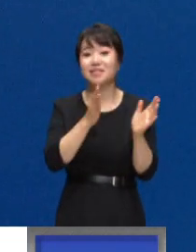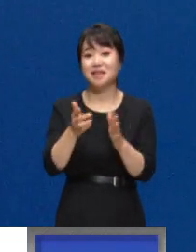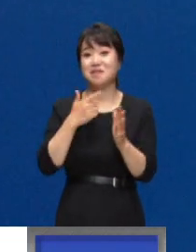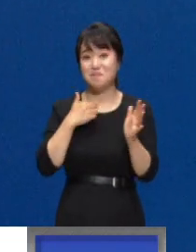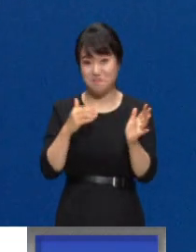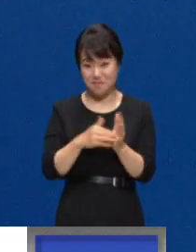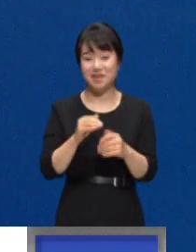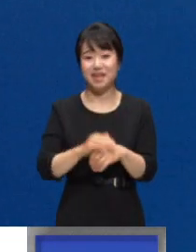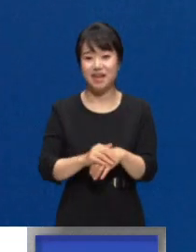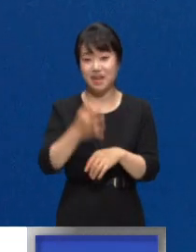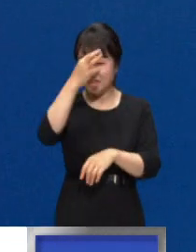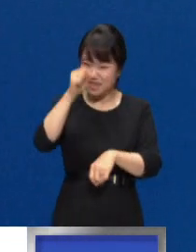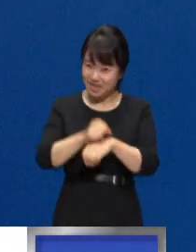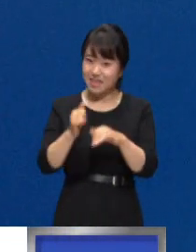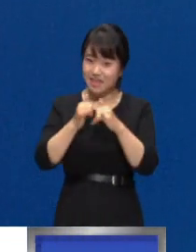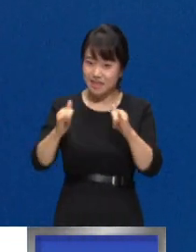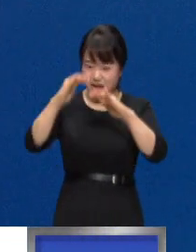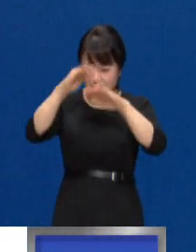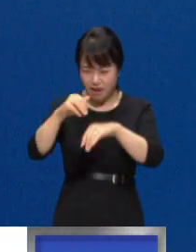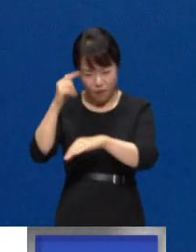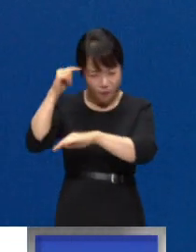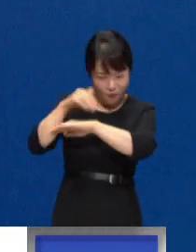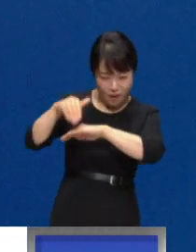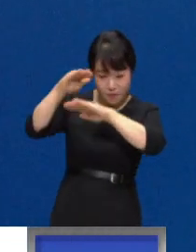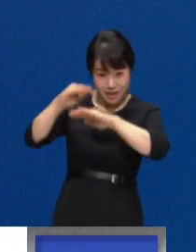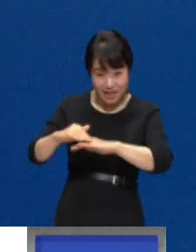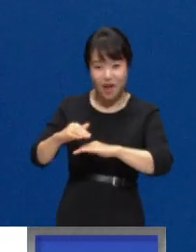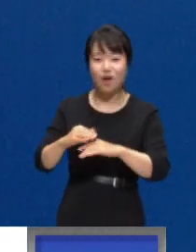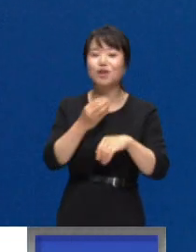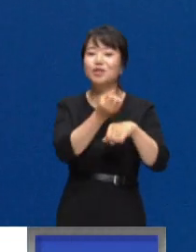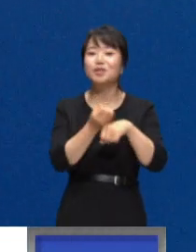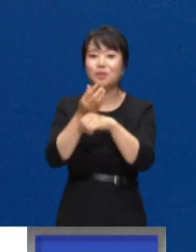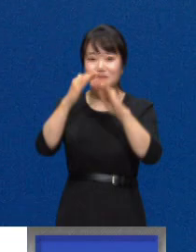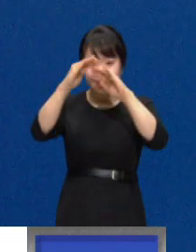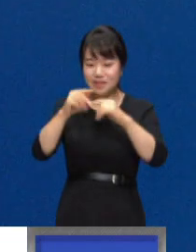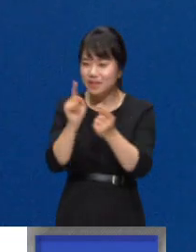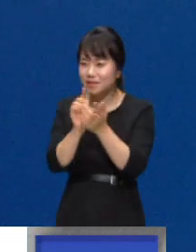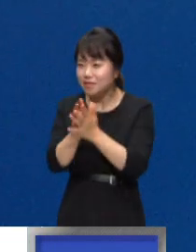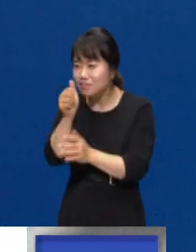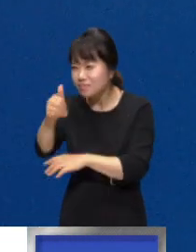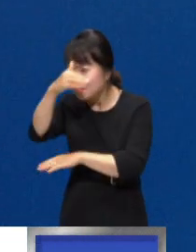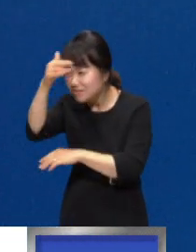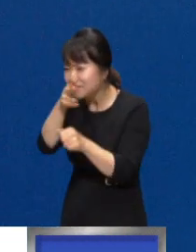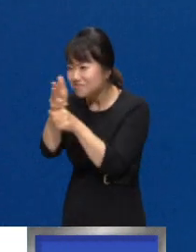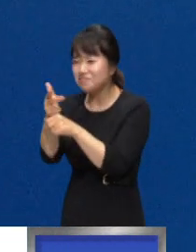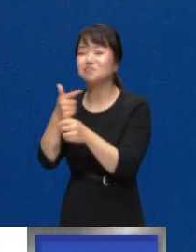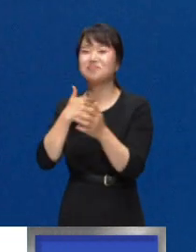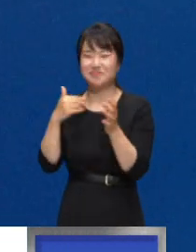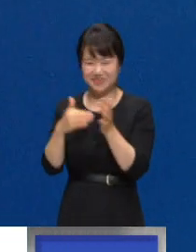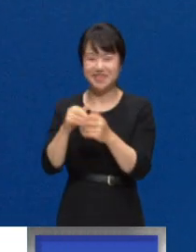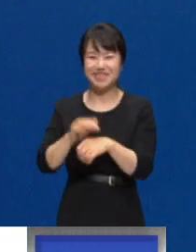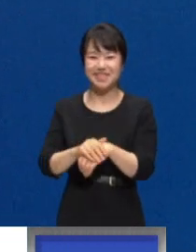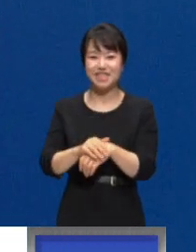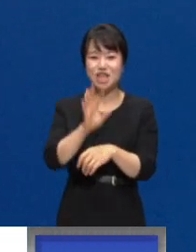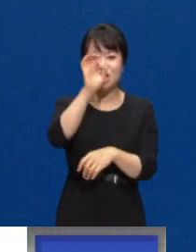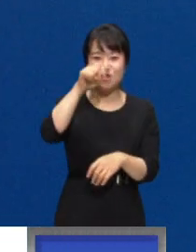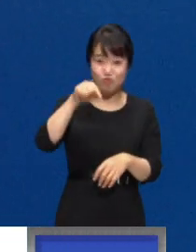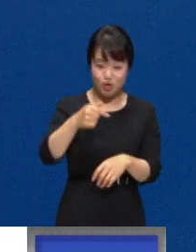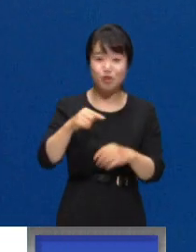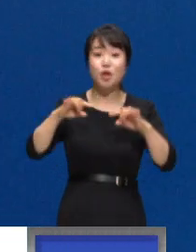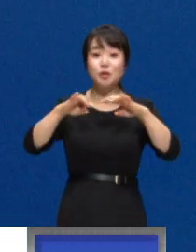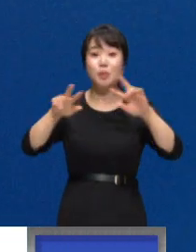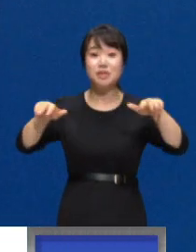합니다. 지역 전문가가 직접 기획한 축제 현장에 저희 주민통신원이 직접 다녀오셨습니다. 네, 강북구 통신원 운현선